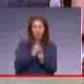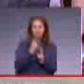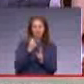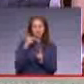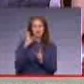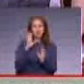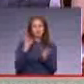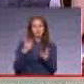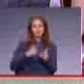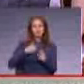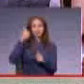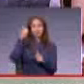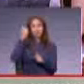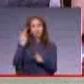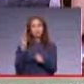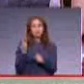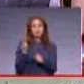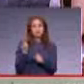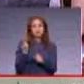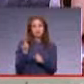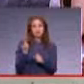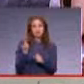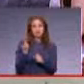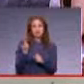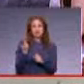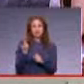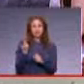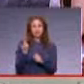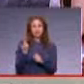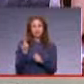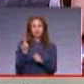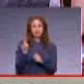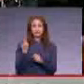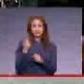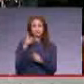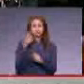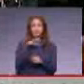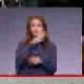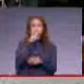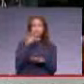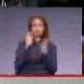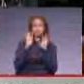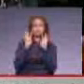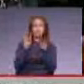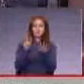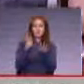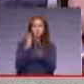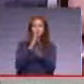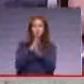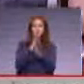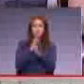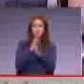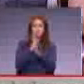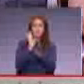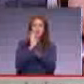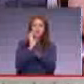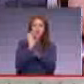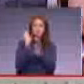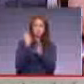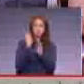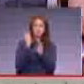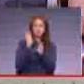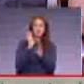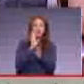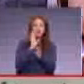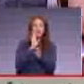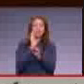فكره بعتبر ده درس لناس كتيره جدا من الفنانات الصاعدات اللي لازم يعرفوا ان